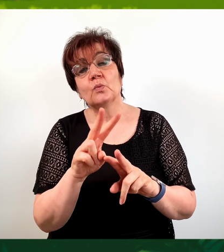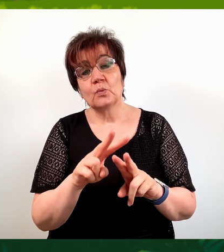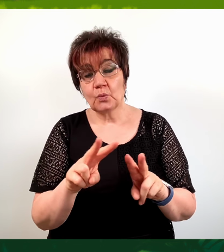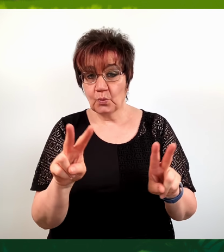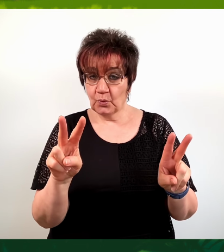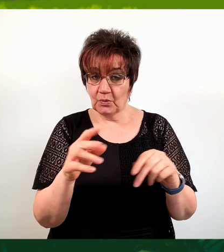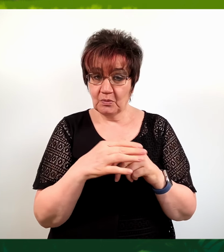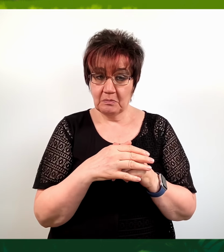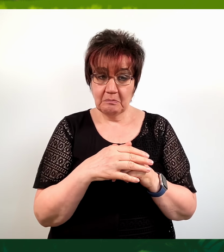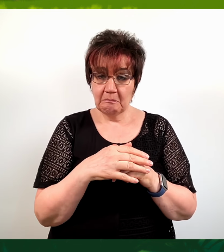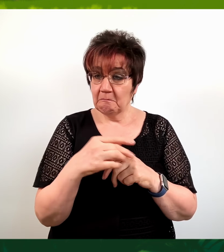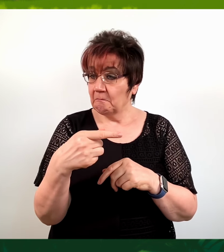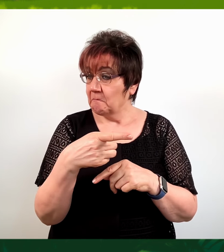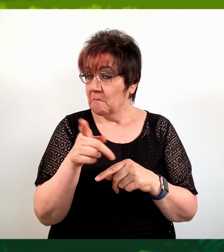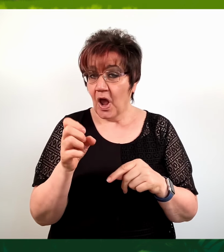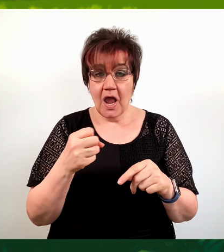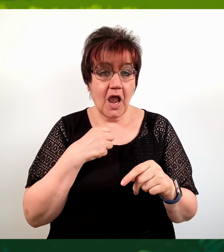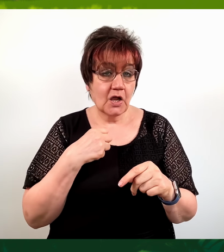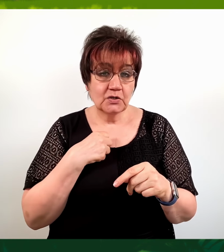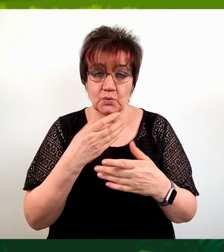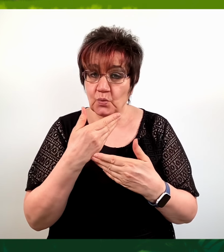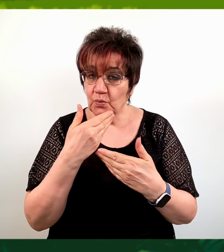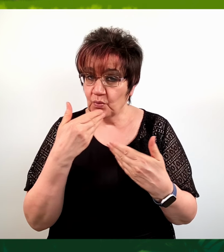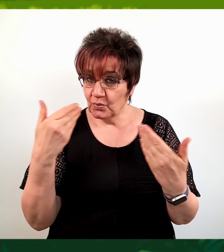Keiner spürte Angst.